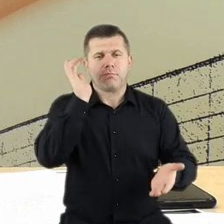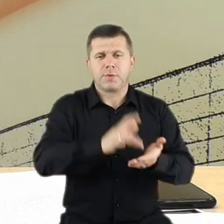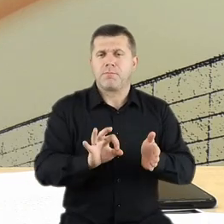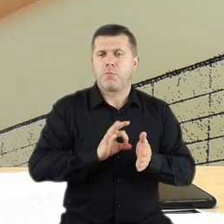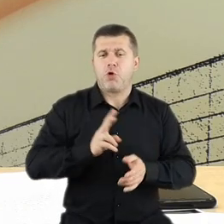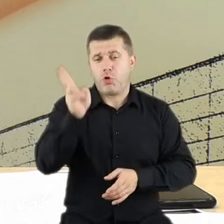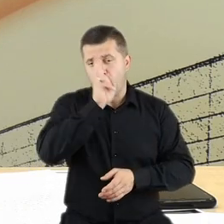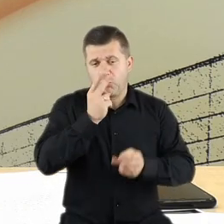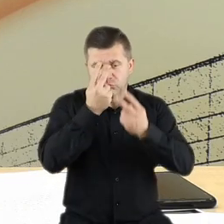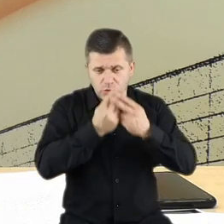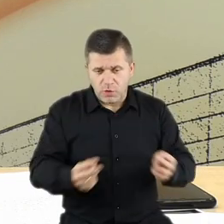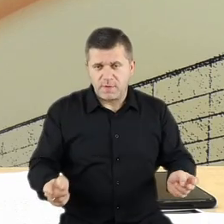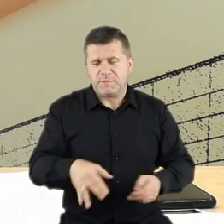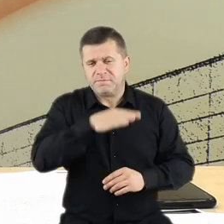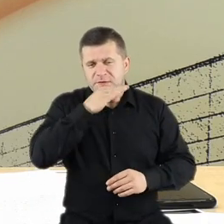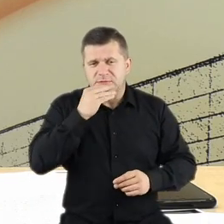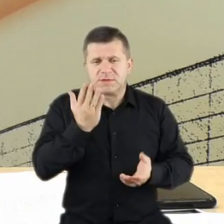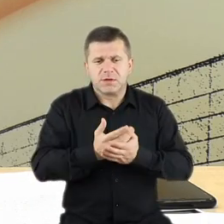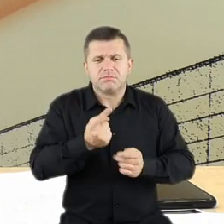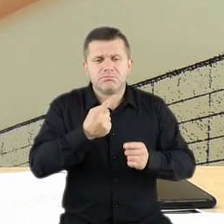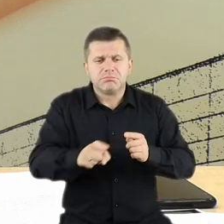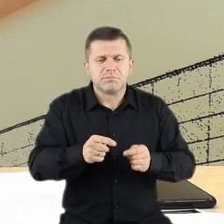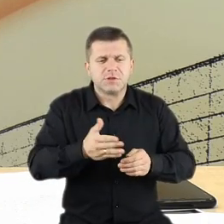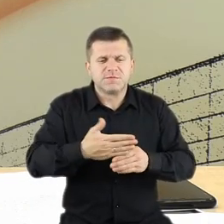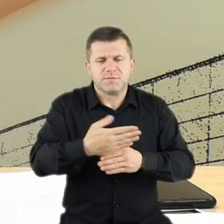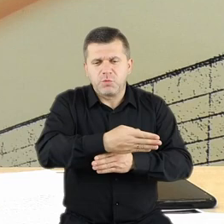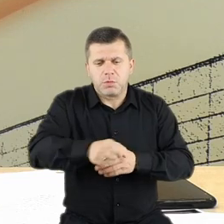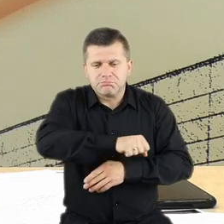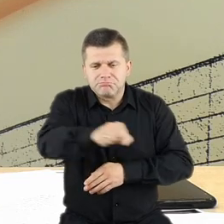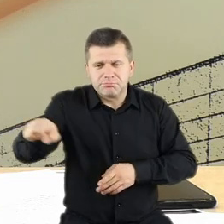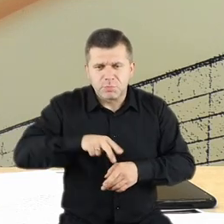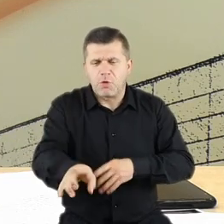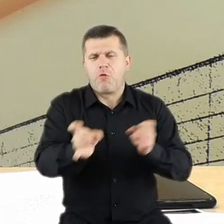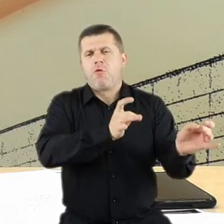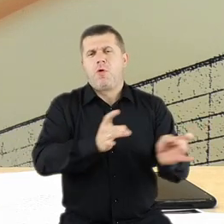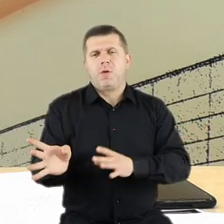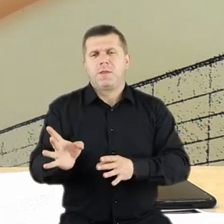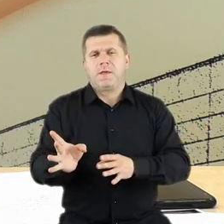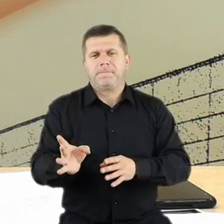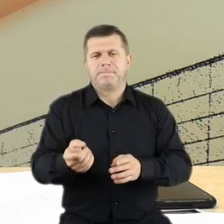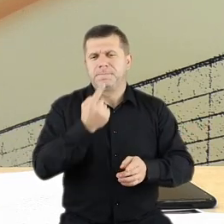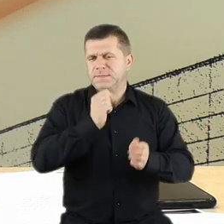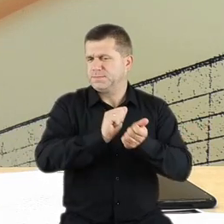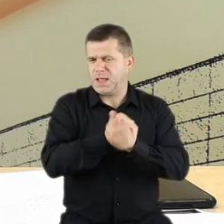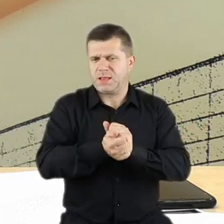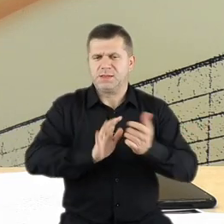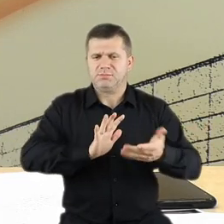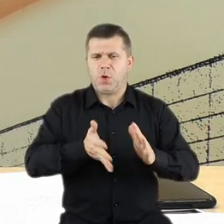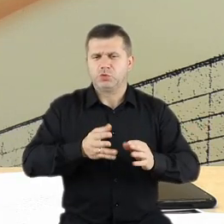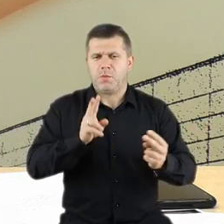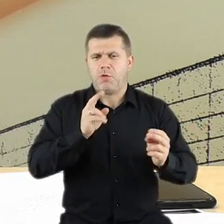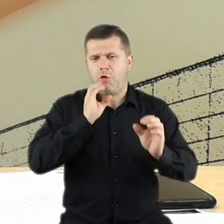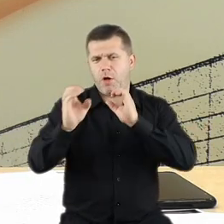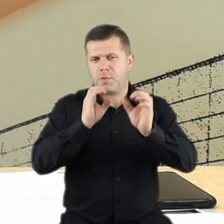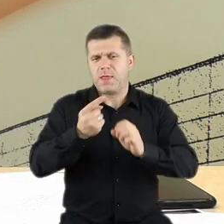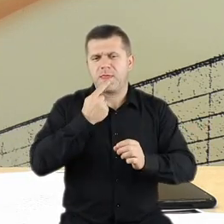do moich rodziców wystarczyło że przeszłam tylko przez furtkę od razu zmieniałam język na